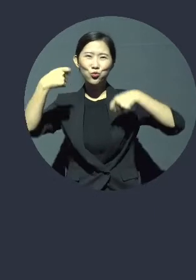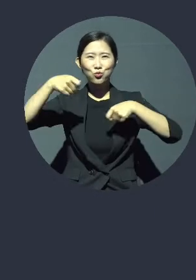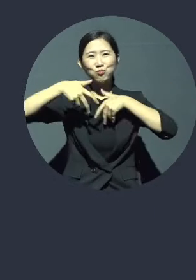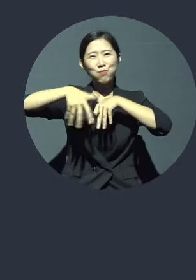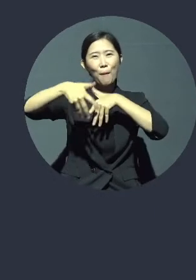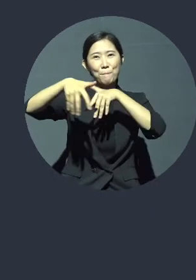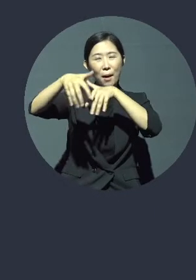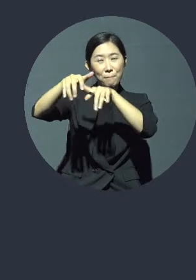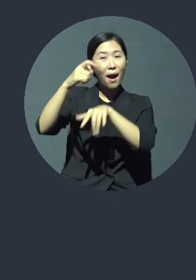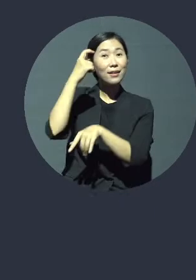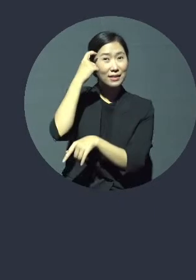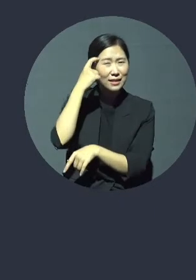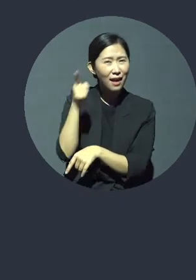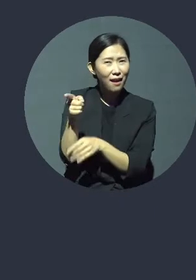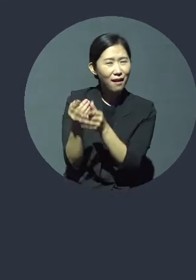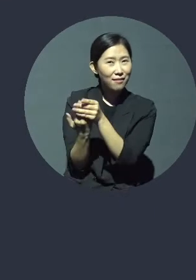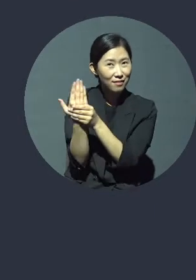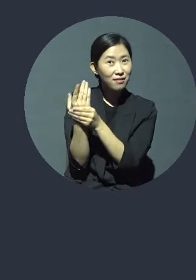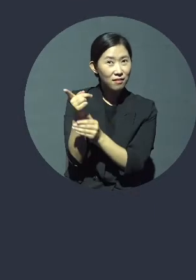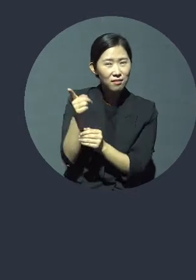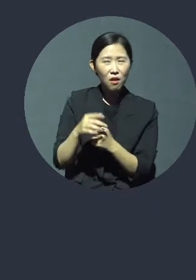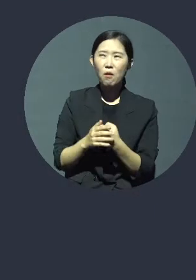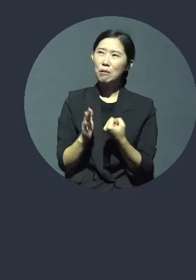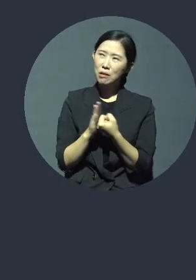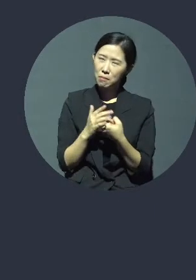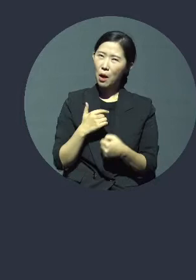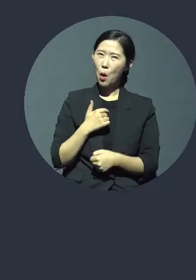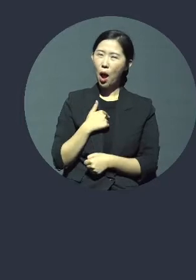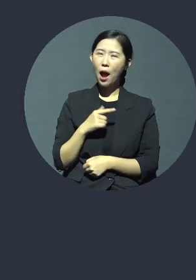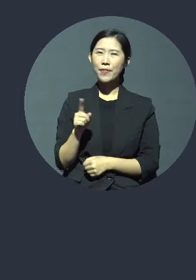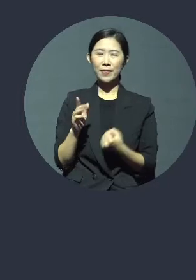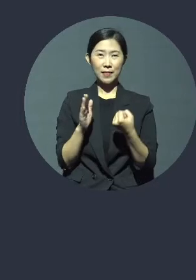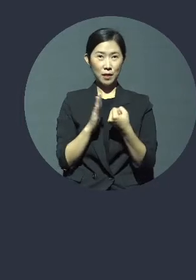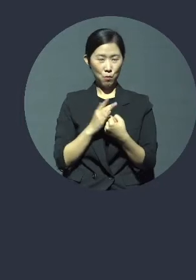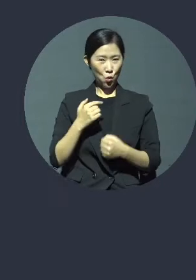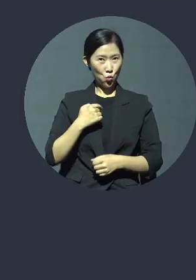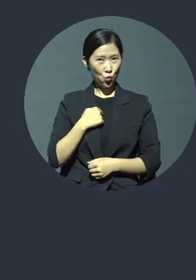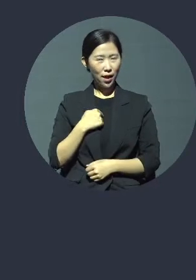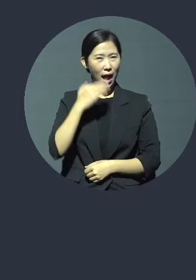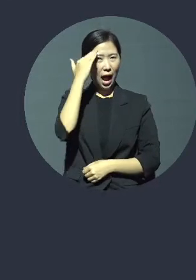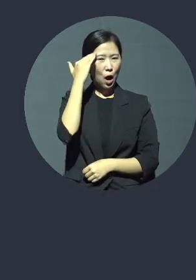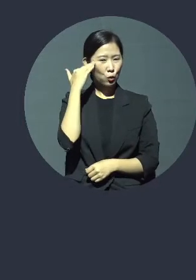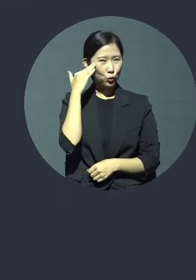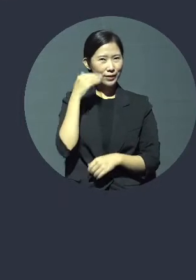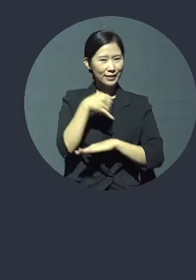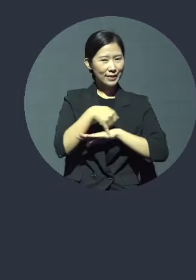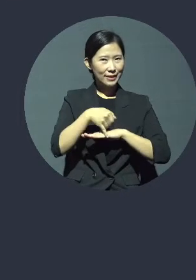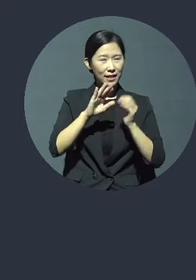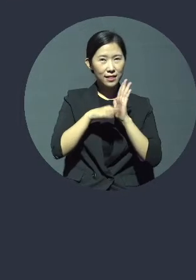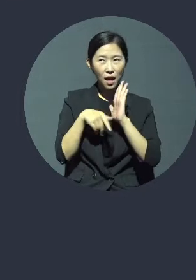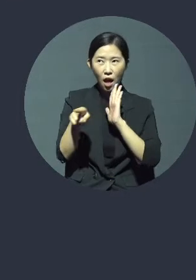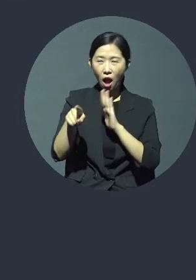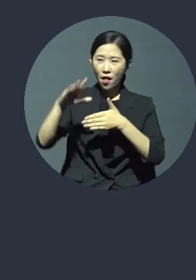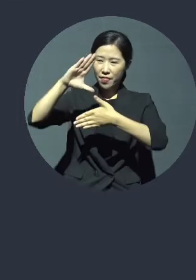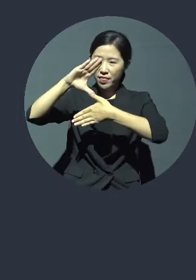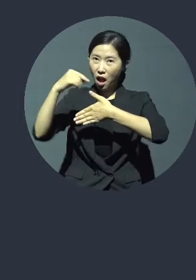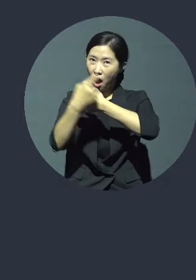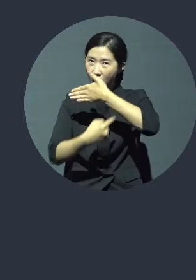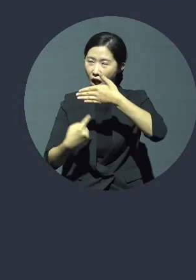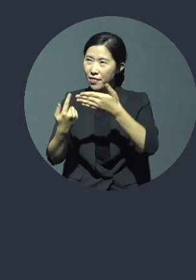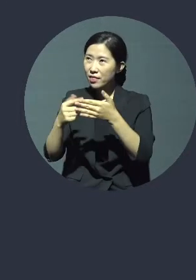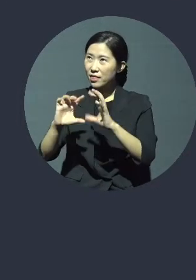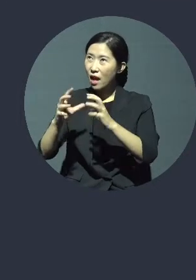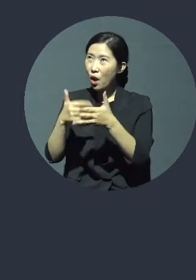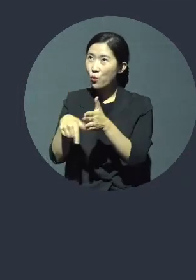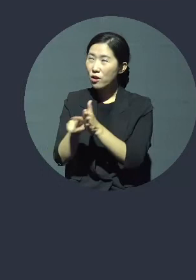남미 고객분들이 디자인 선택에 있어서 열정을 가진 파워풀한 컬러를 선도할 것이라고 저는 이제 생각을 했었습니다.